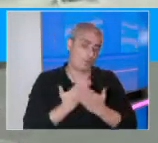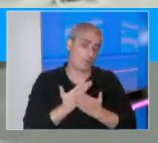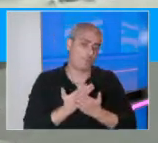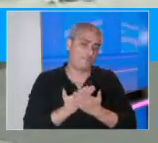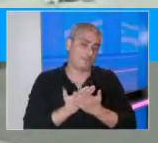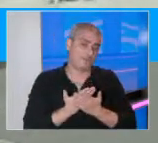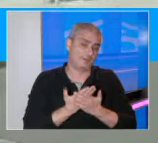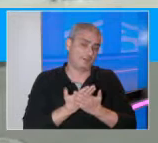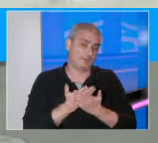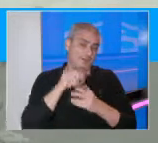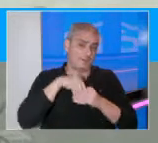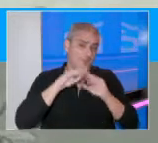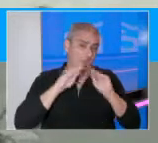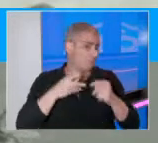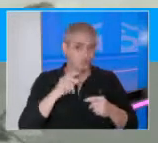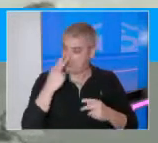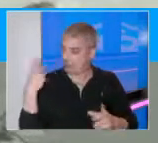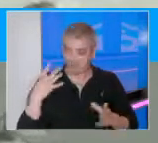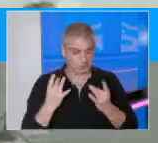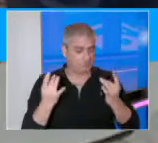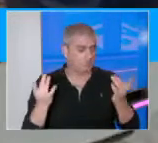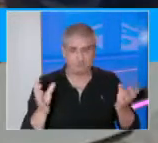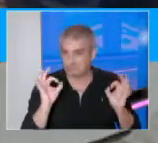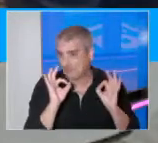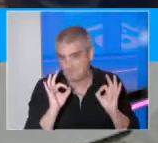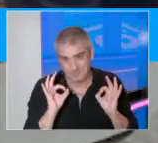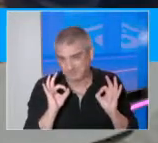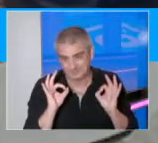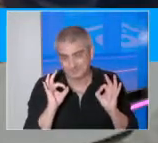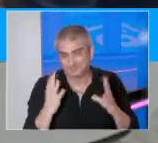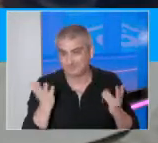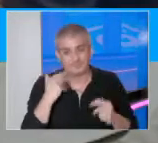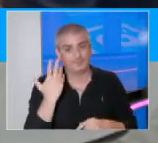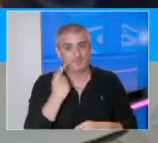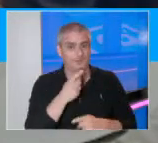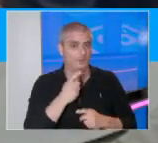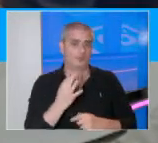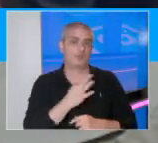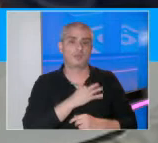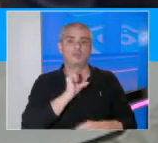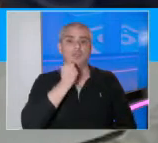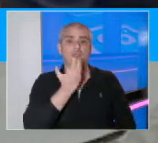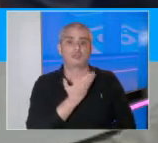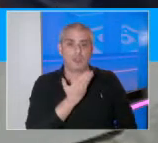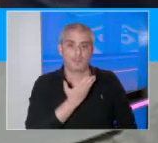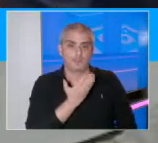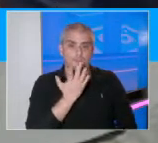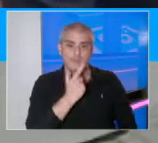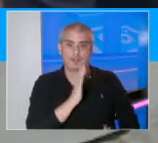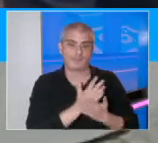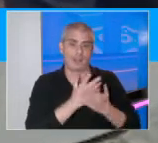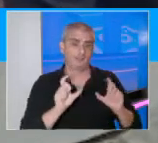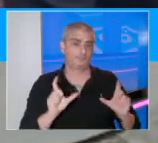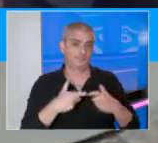גם שבמוסדות לא ראינו הדבקה, כמעט ולא ראינו הדבקה, הם גם היו הקורבנות הראשונים כאשר מחליטים על